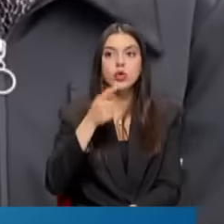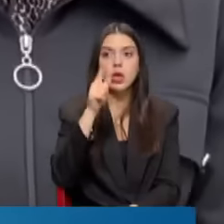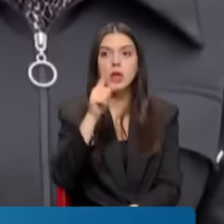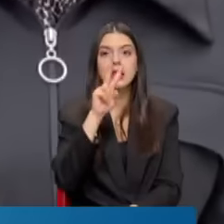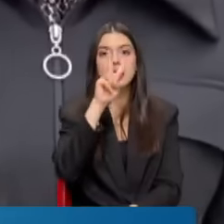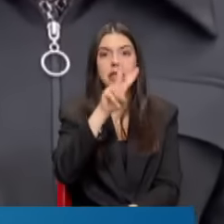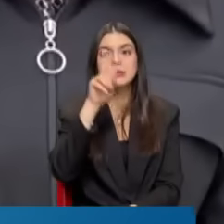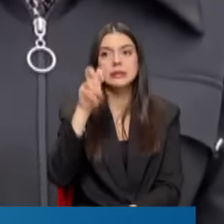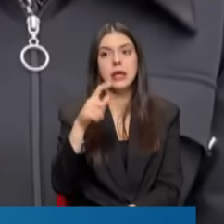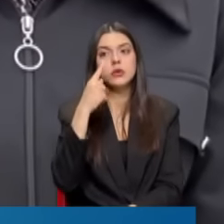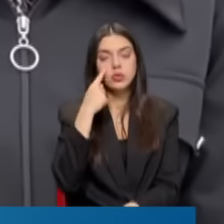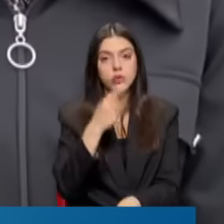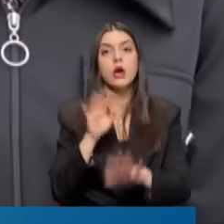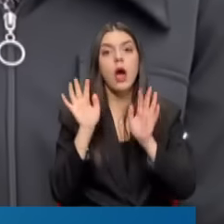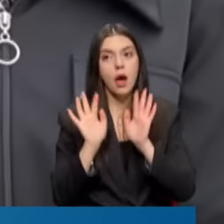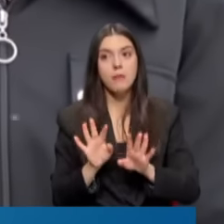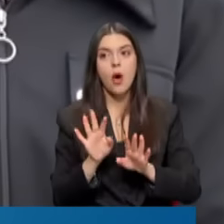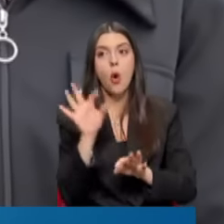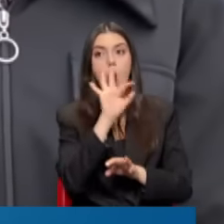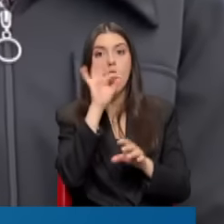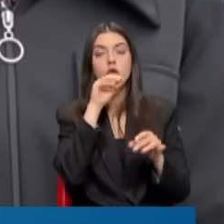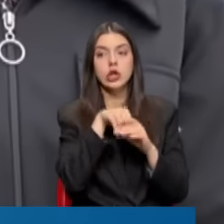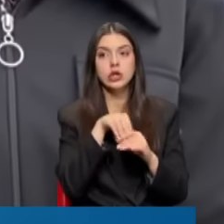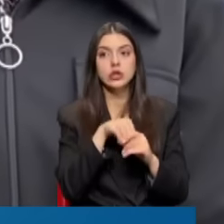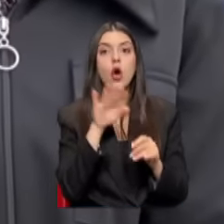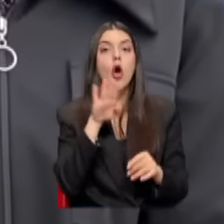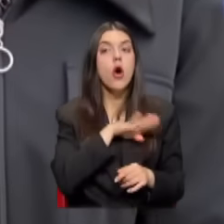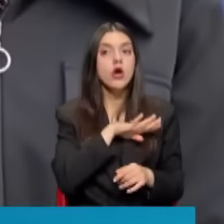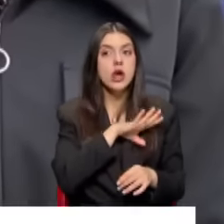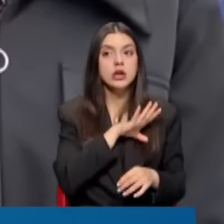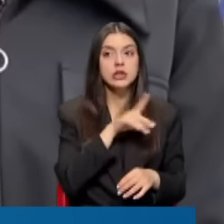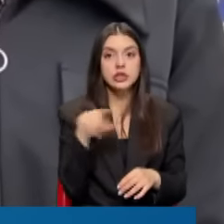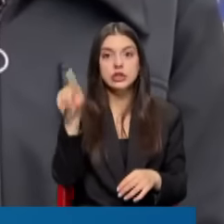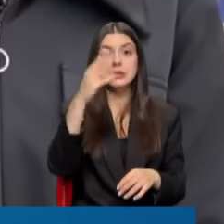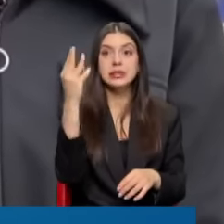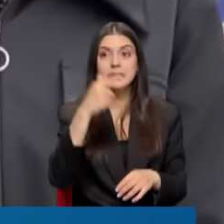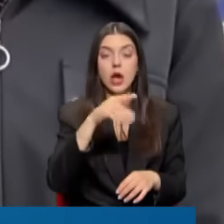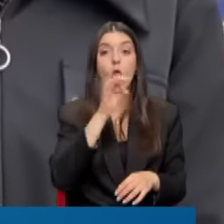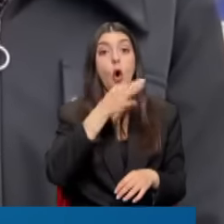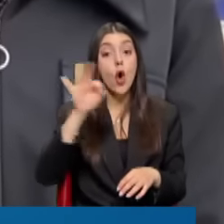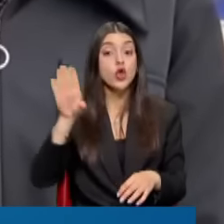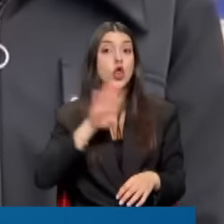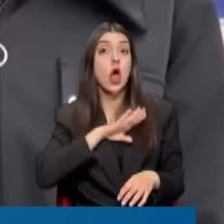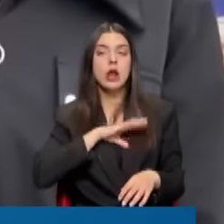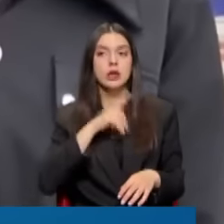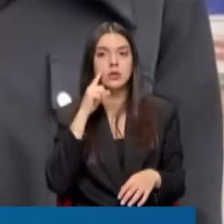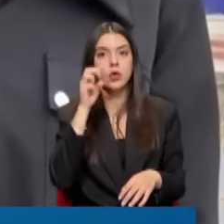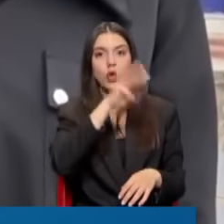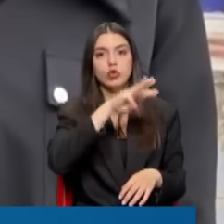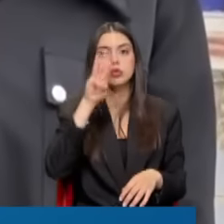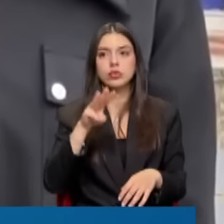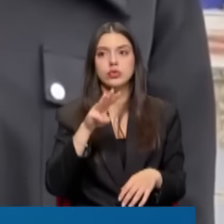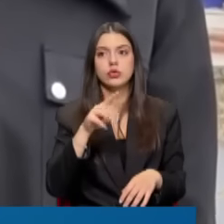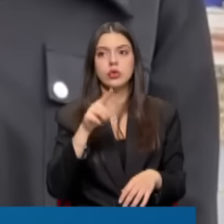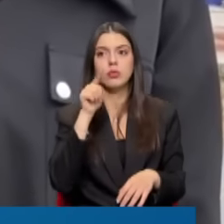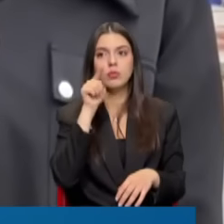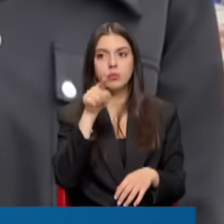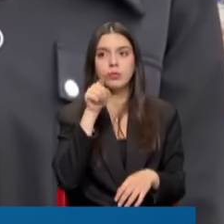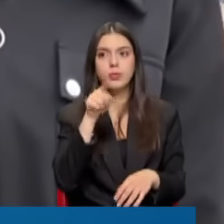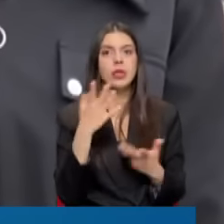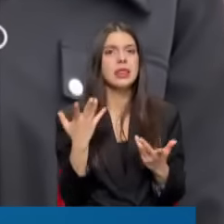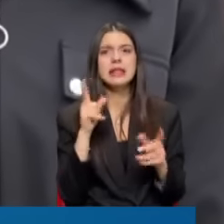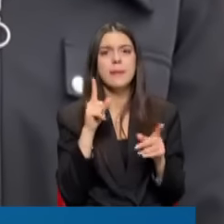28 gözükmekte ama okulda aktif olarak öğrenci sayısı ortaokul öğrenci sayısı 33 Yani bu